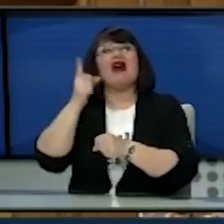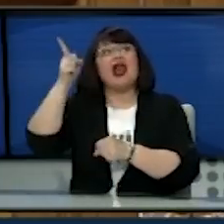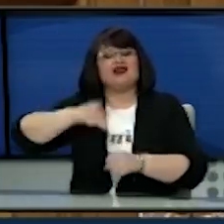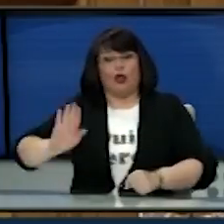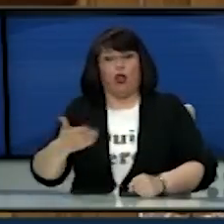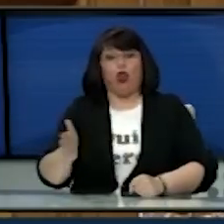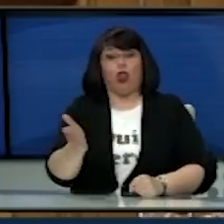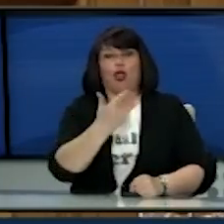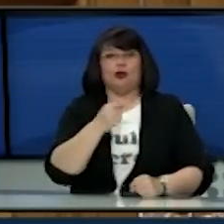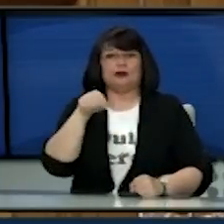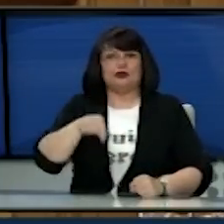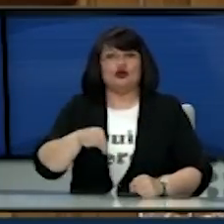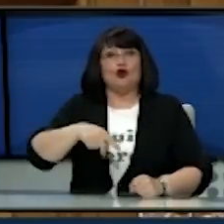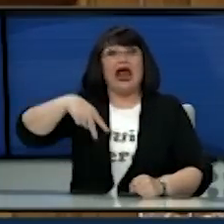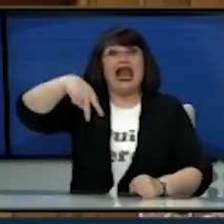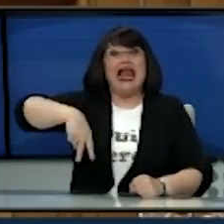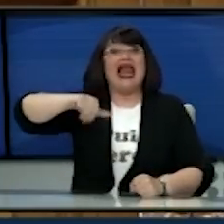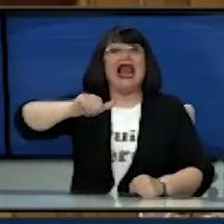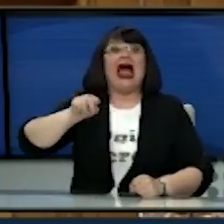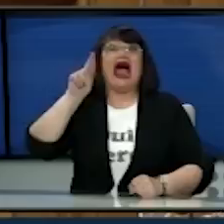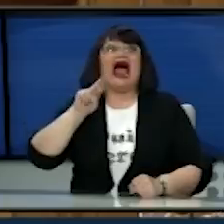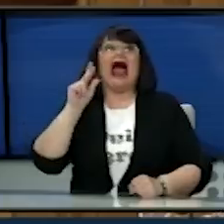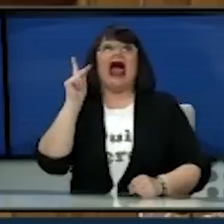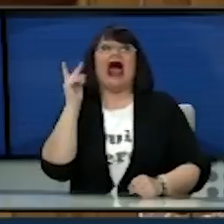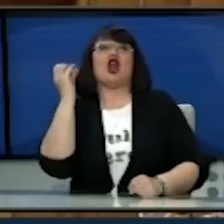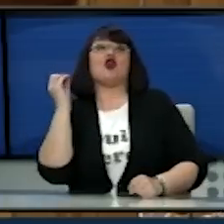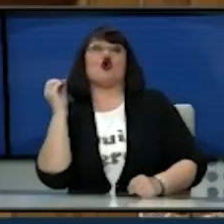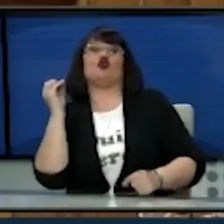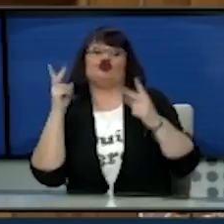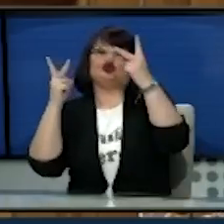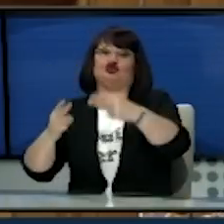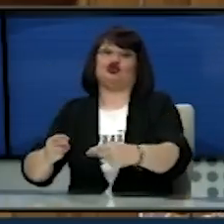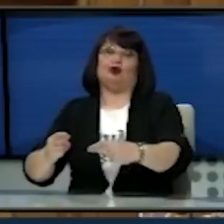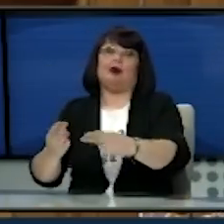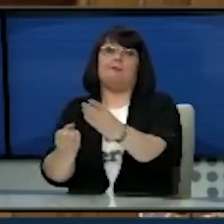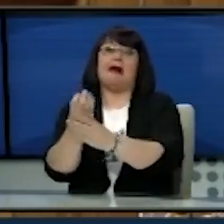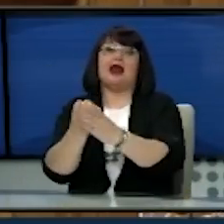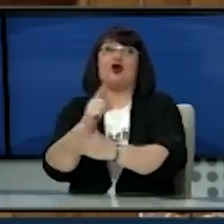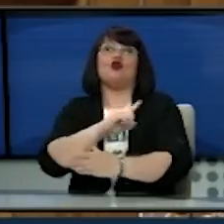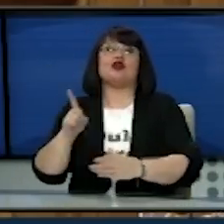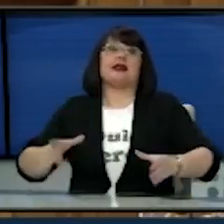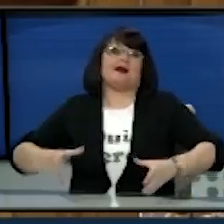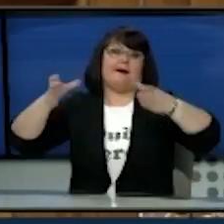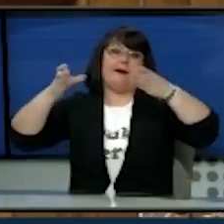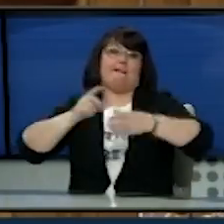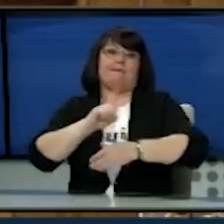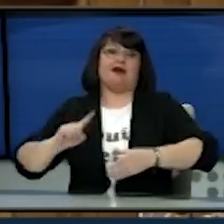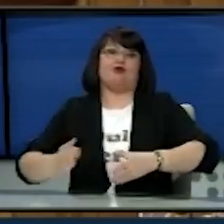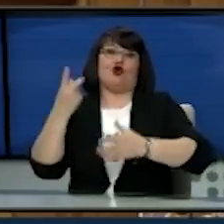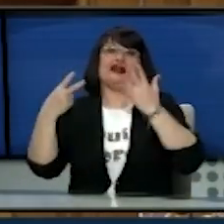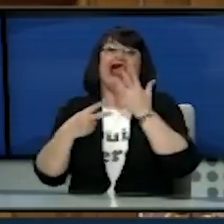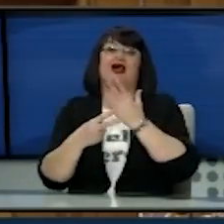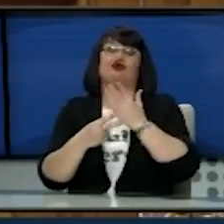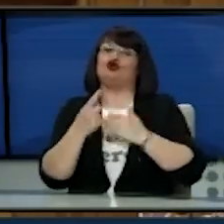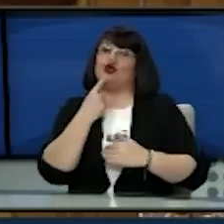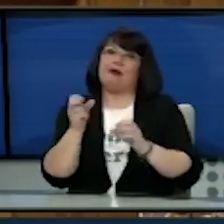έγκλημα κατά των εργαζομένων της ΛΑΡΚΟ, με το σταμάτημα της παραγωγικής της δραστηριότητας από 1 Αυγούστου,